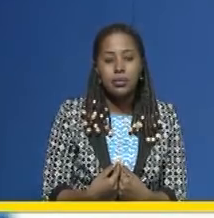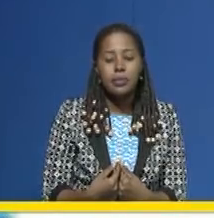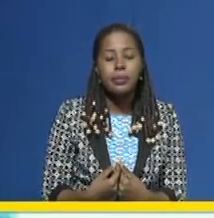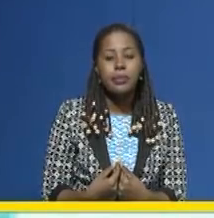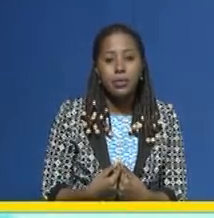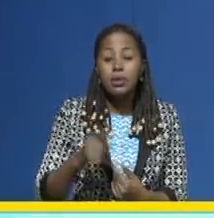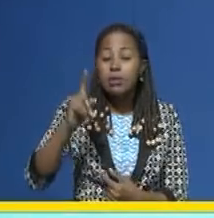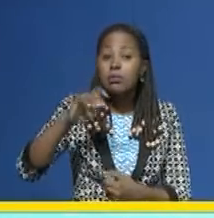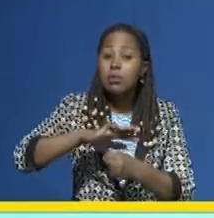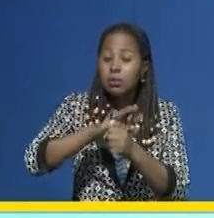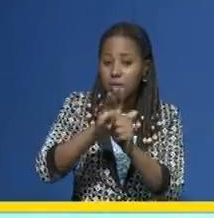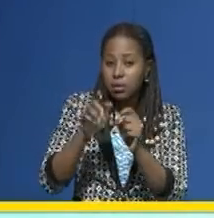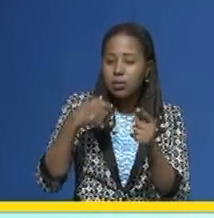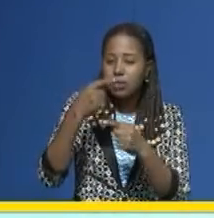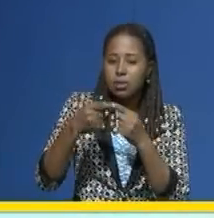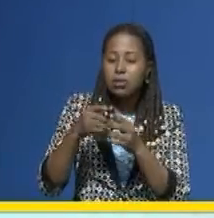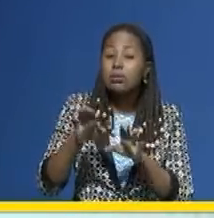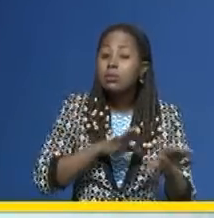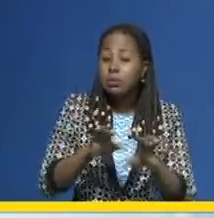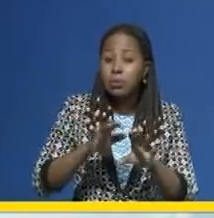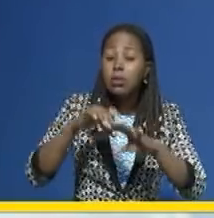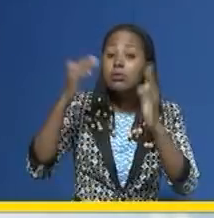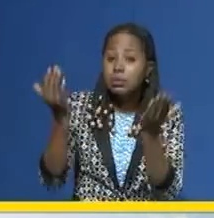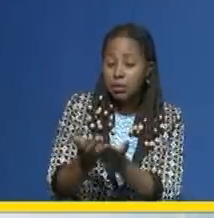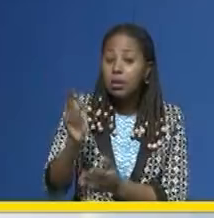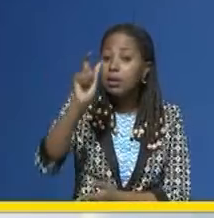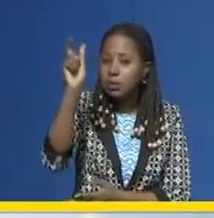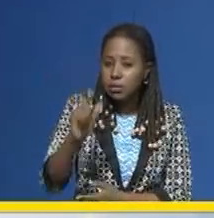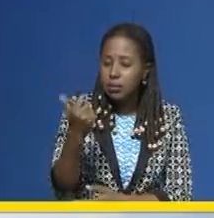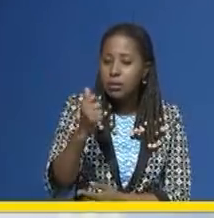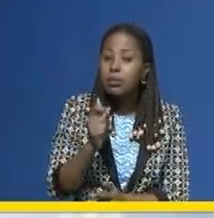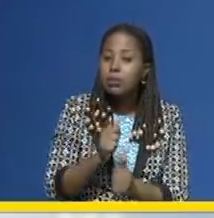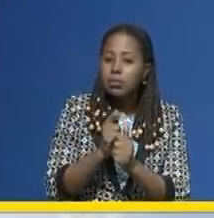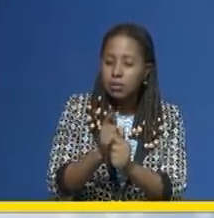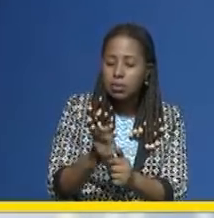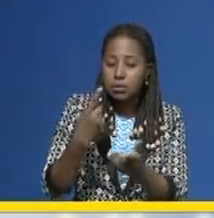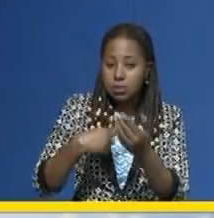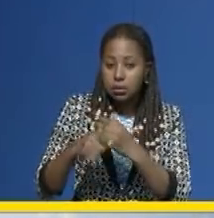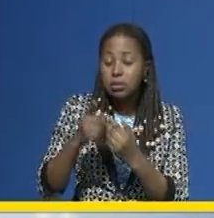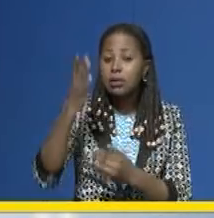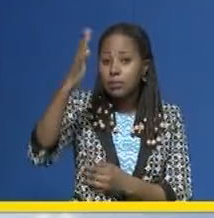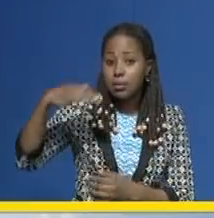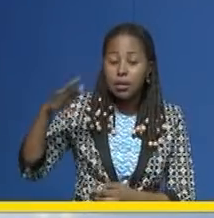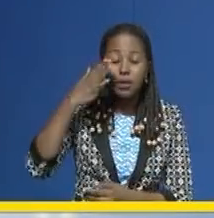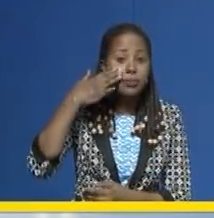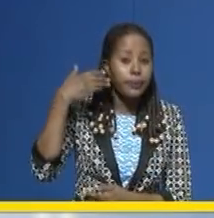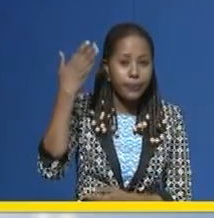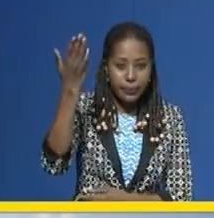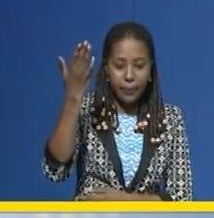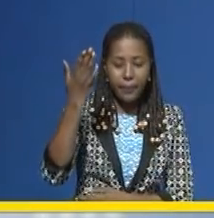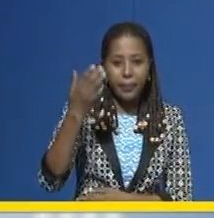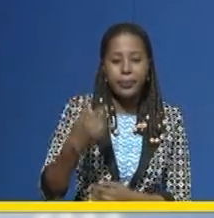Na virusi vya corona vyaendelea kuitikisa dunia. Italia bado yaongoza kwa maambukizi katika bara la Ulaya.